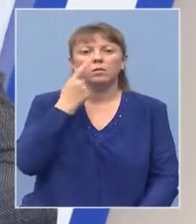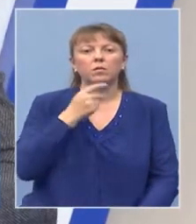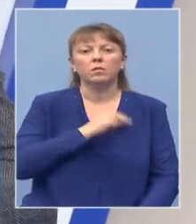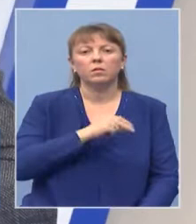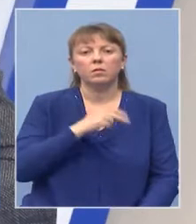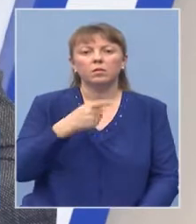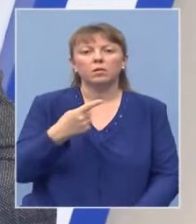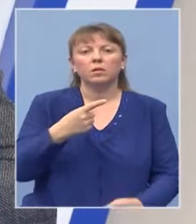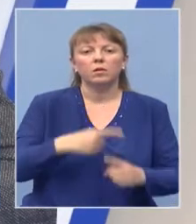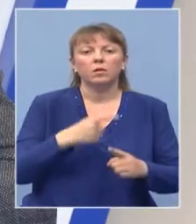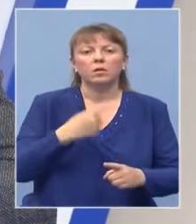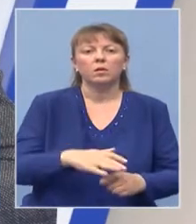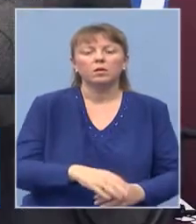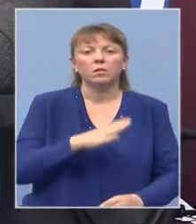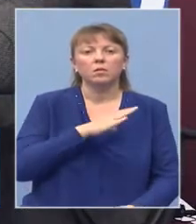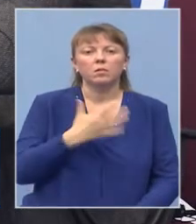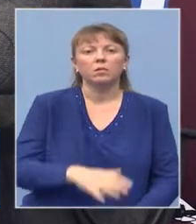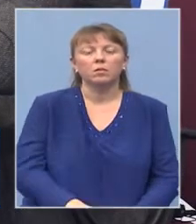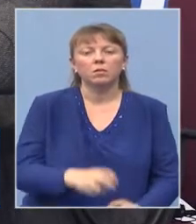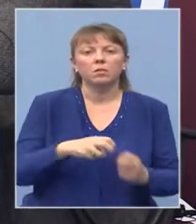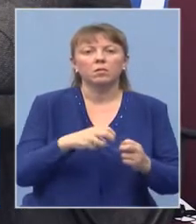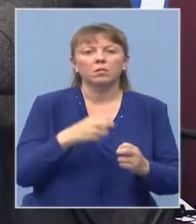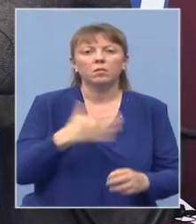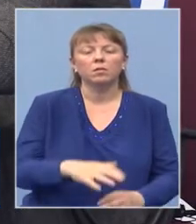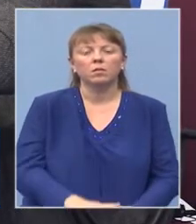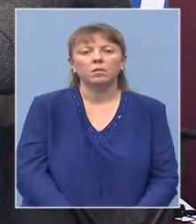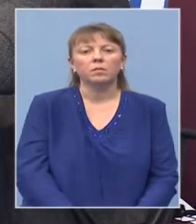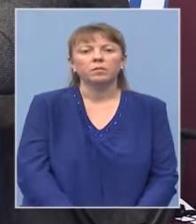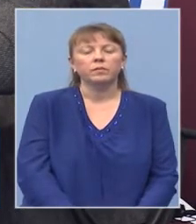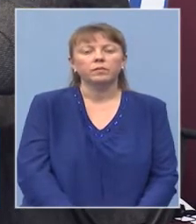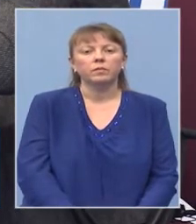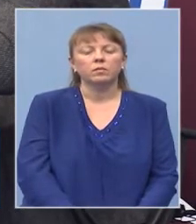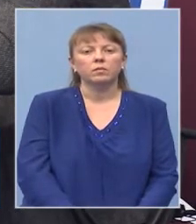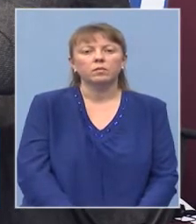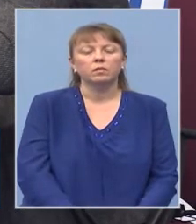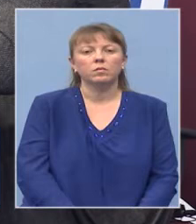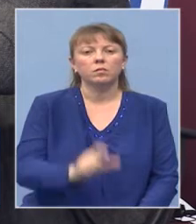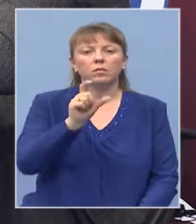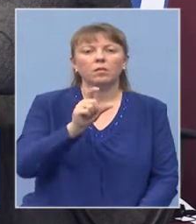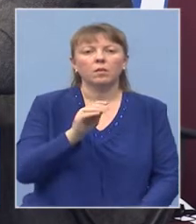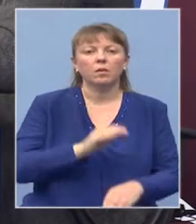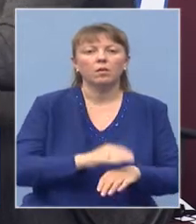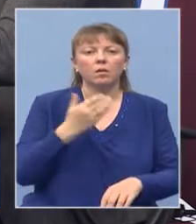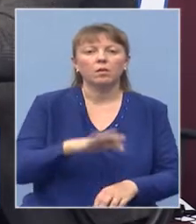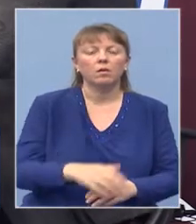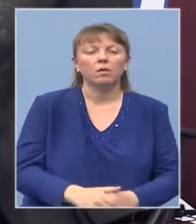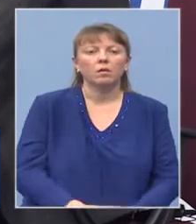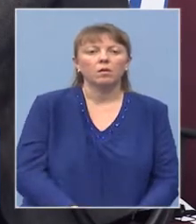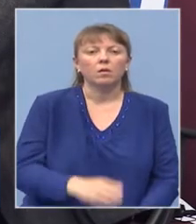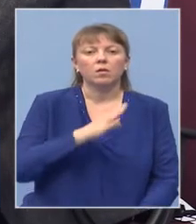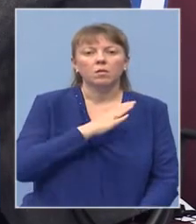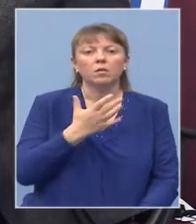плюсы и минусы, да, бывают проблемные моменты, да, это мы не спорим, есть понятие человеческий фактор, да.